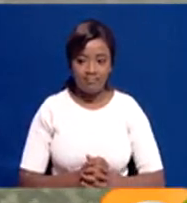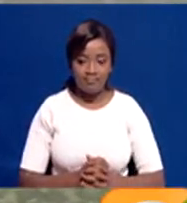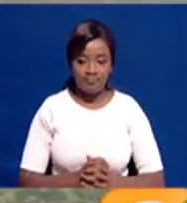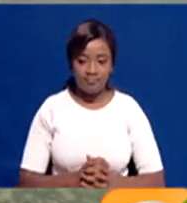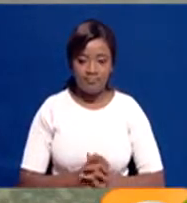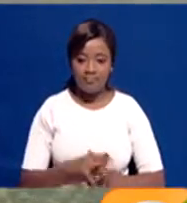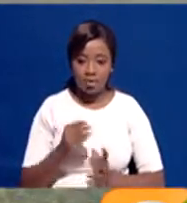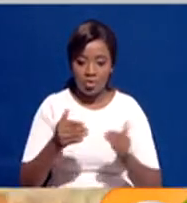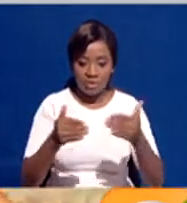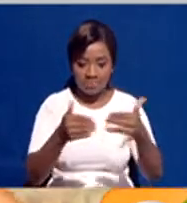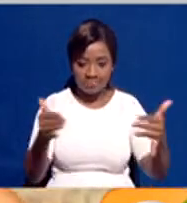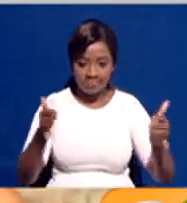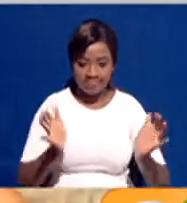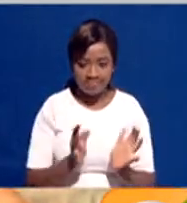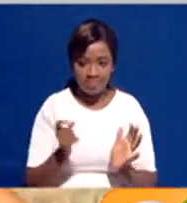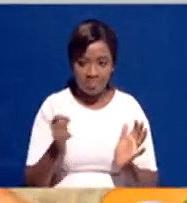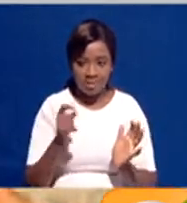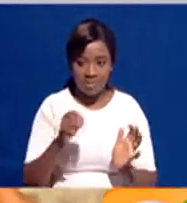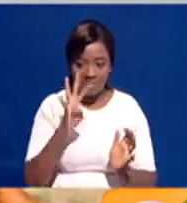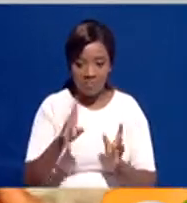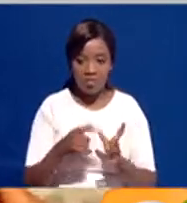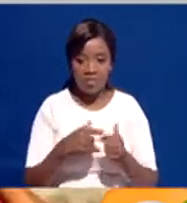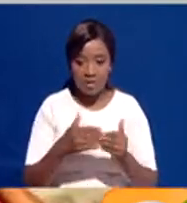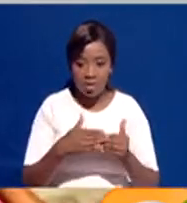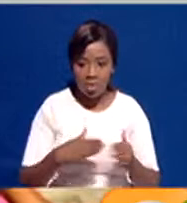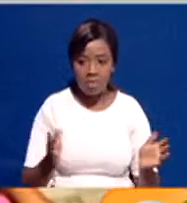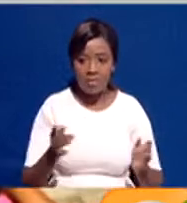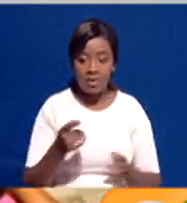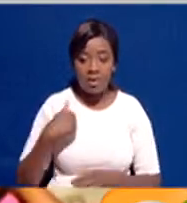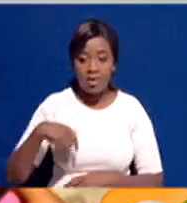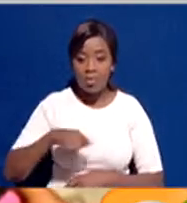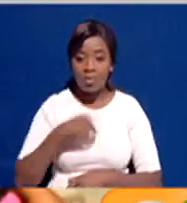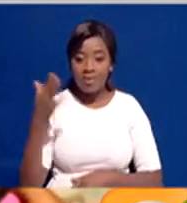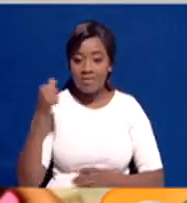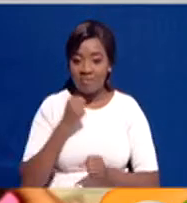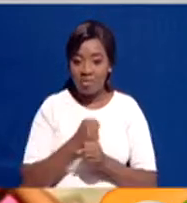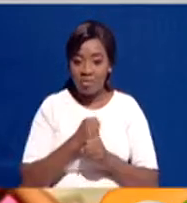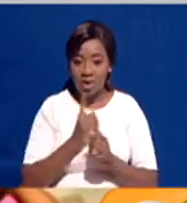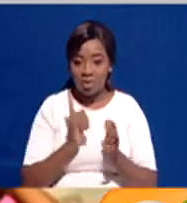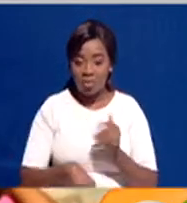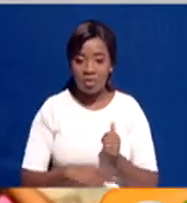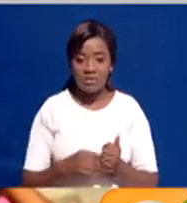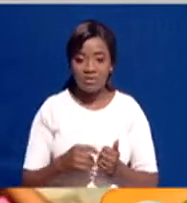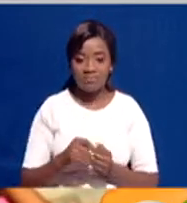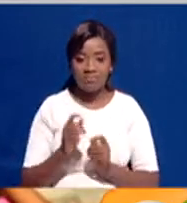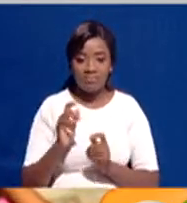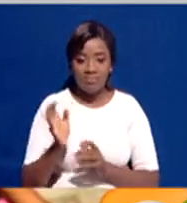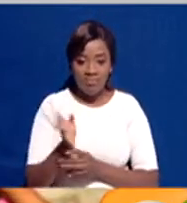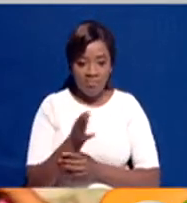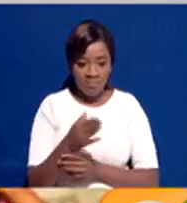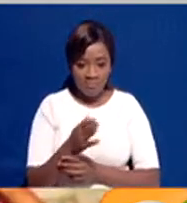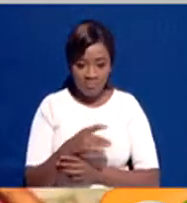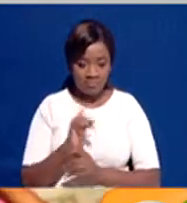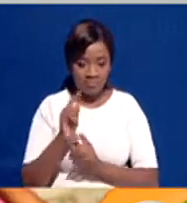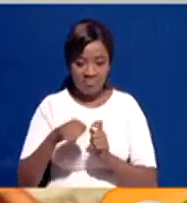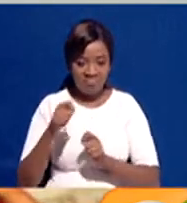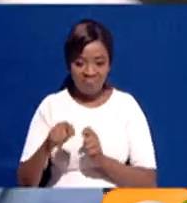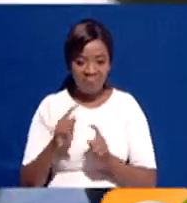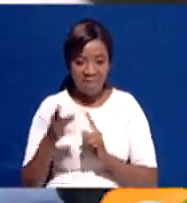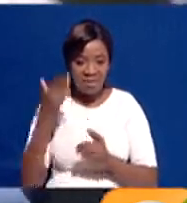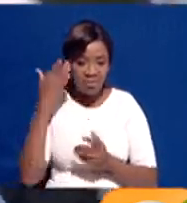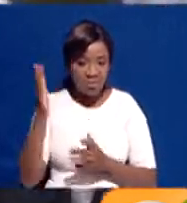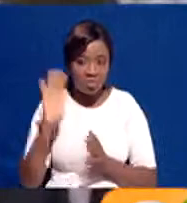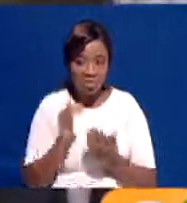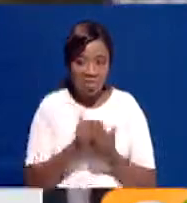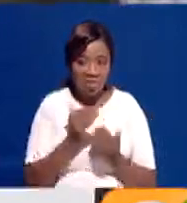ya kufunguliwa. Sisi awali ilikuwa ni wavuvi kitambo, lakini tukajua mambo ya kuhifadhi. Tukipata pweza